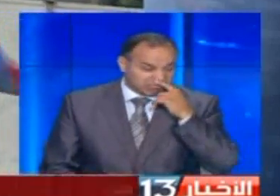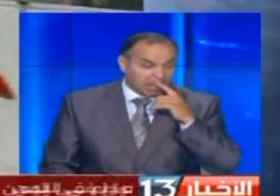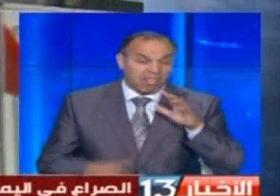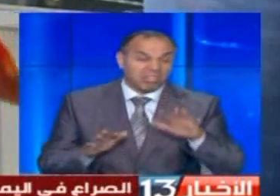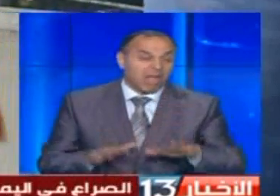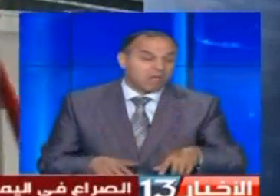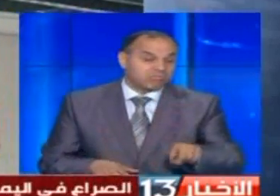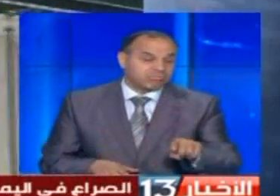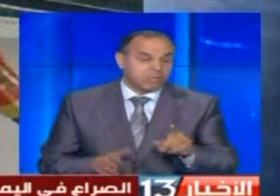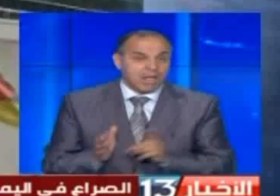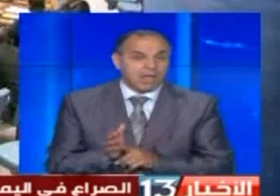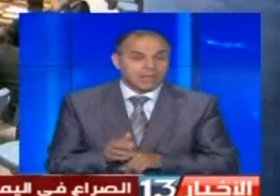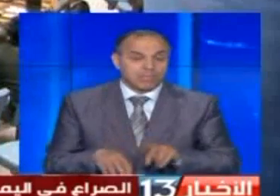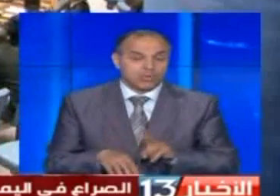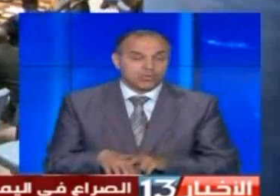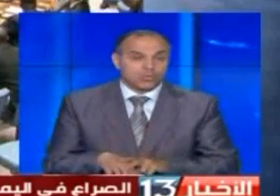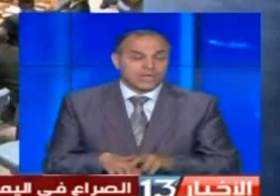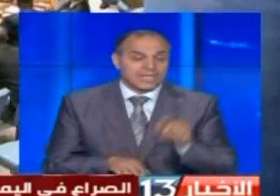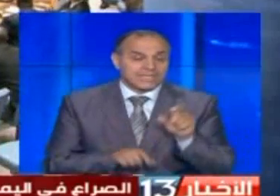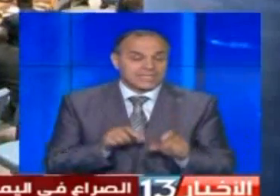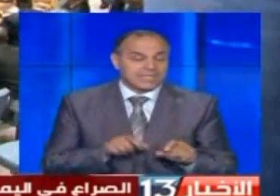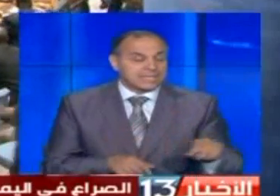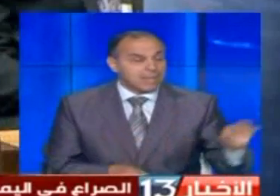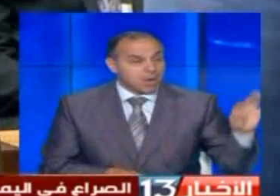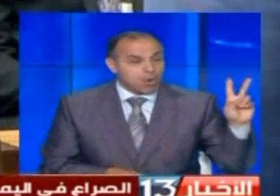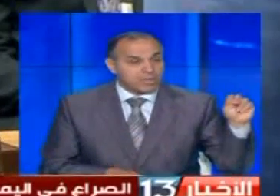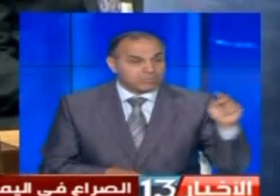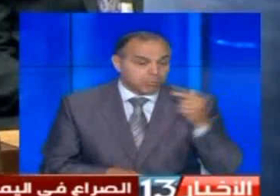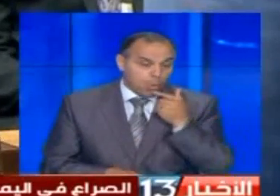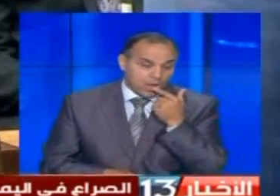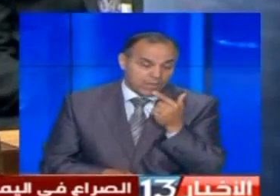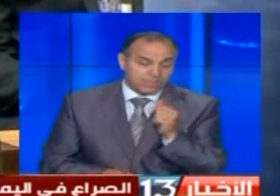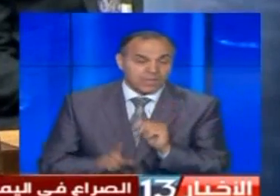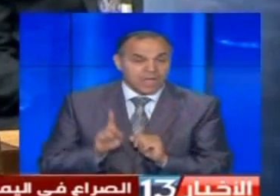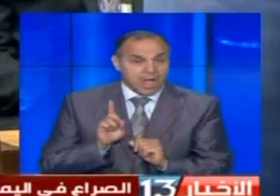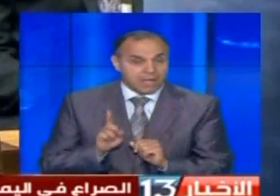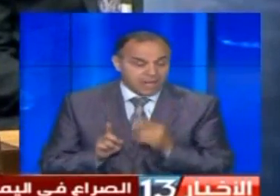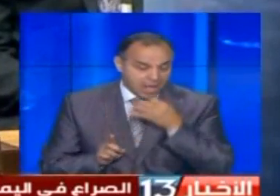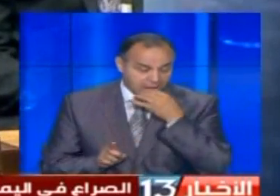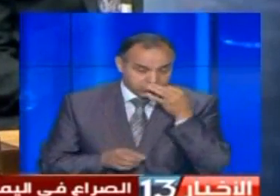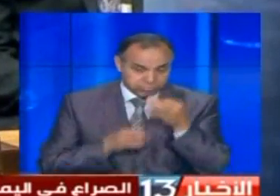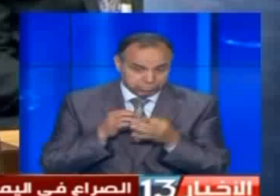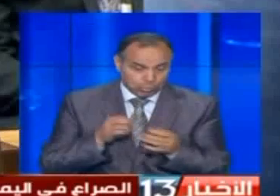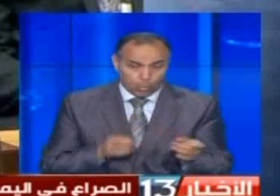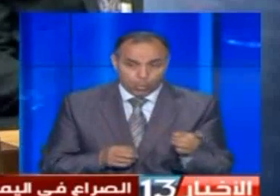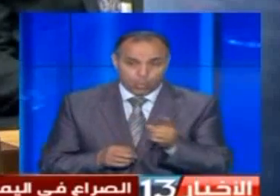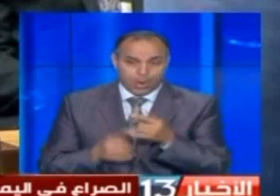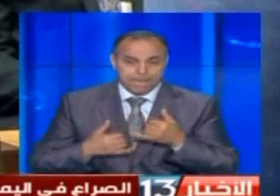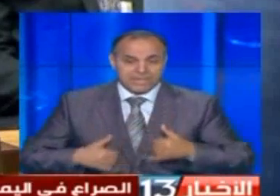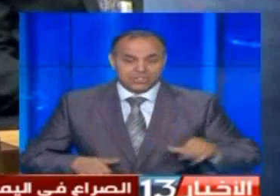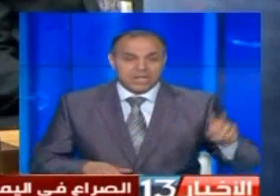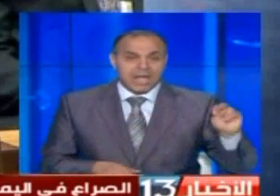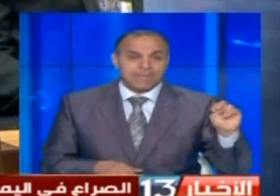الكامل، هذا ما أكده مسؤول الشؤون الإنسانية في الأمم المتحدة ستيفان أوبراين، الذي قال في كلمة ألقاها أمام مجلس